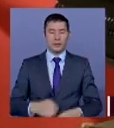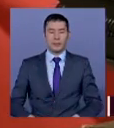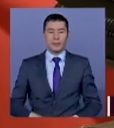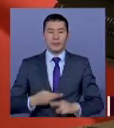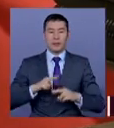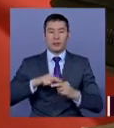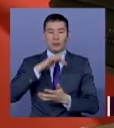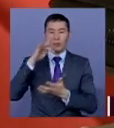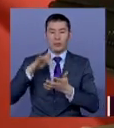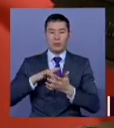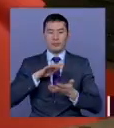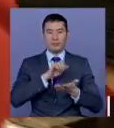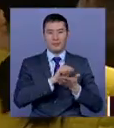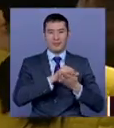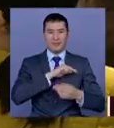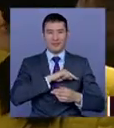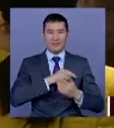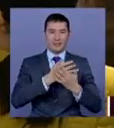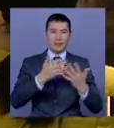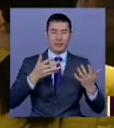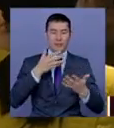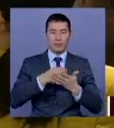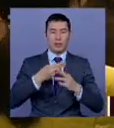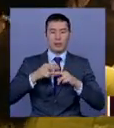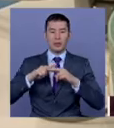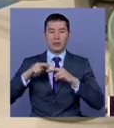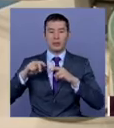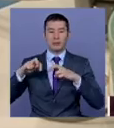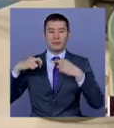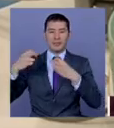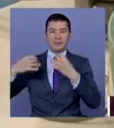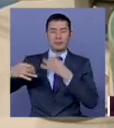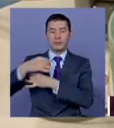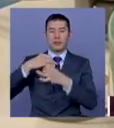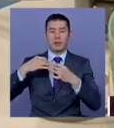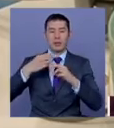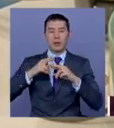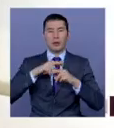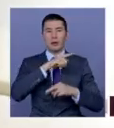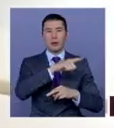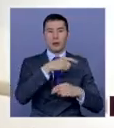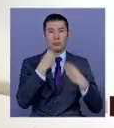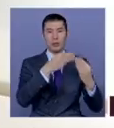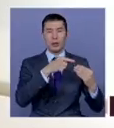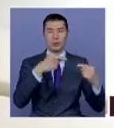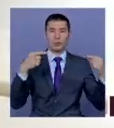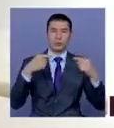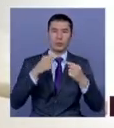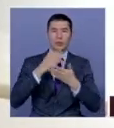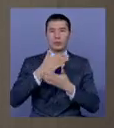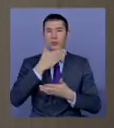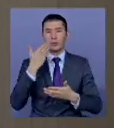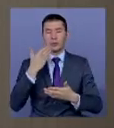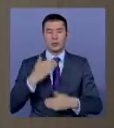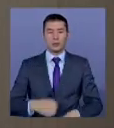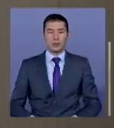қалалық кәсіпкерлер палатасының ресми ақпараты. Алайда қоғамдық кеңес мүшелері бұл мәліметтердің қаншалықты шындыққа жанасатынын саралап көрмек.